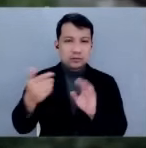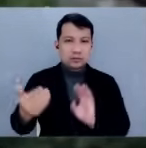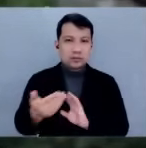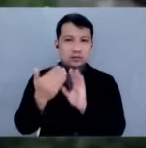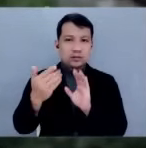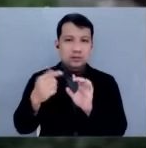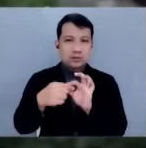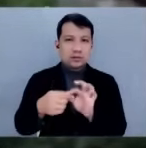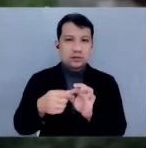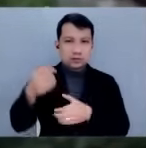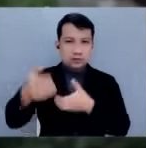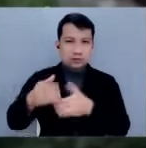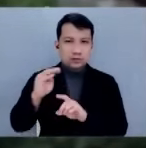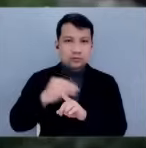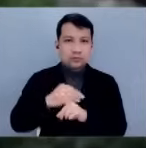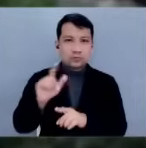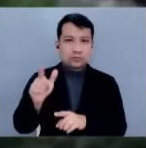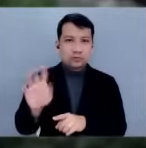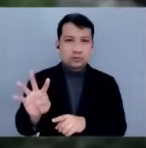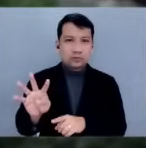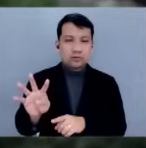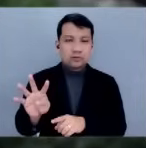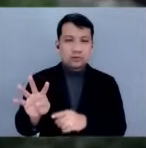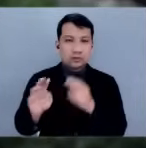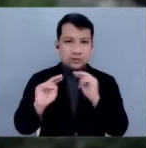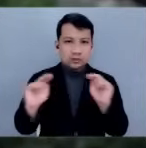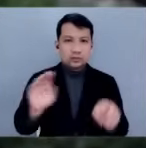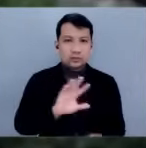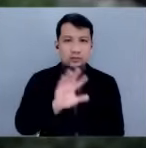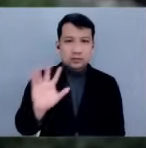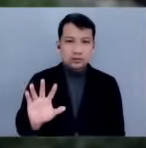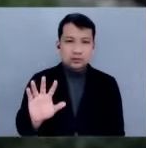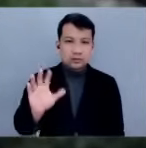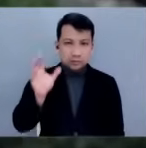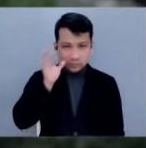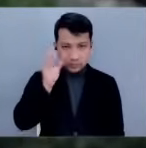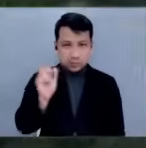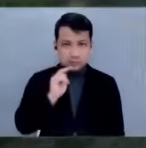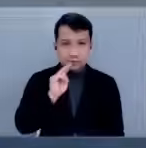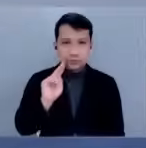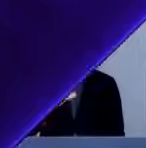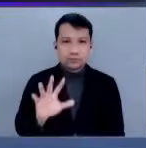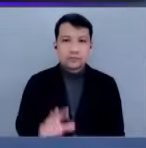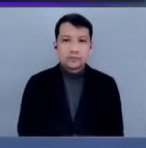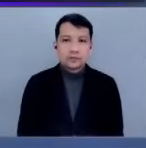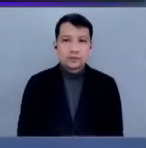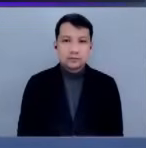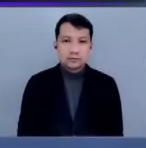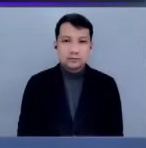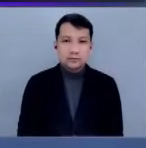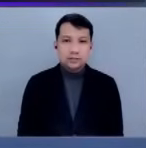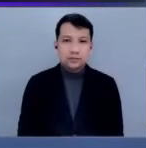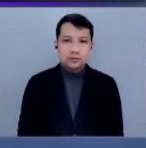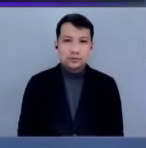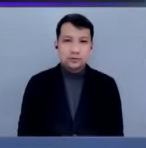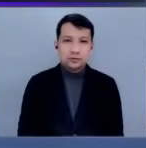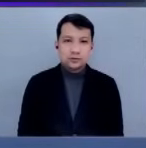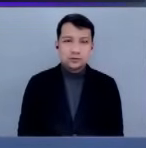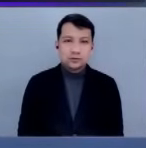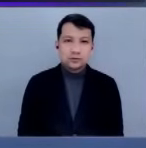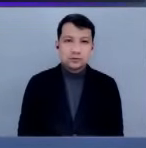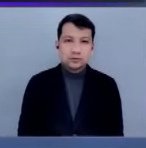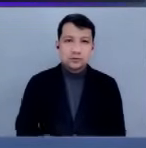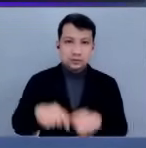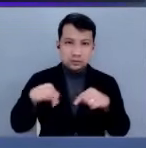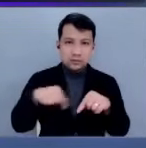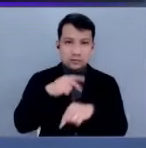korte sa May 24. Nagbabalita mula sa Frontline, Camille Samonte, News 5. Balita naman dito sa